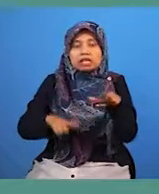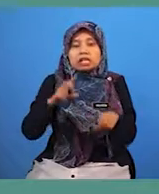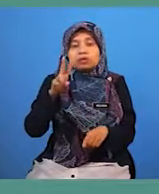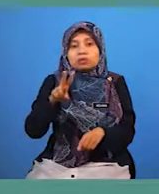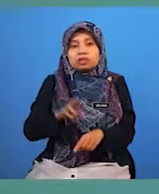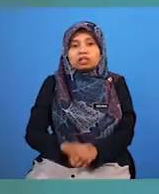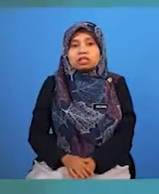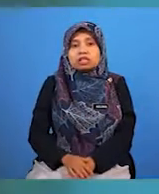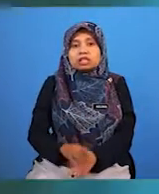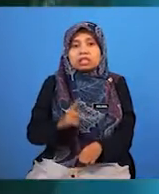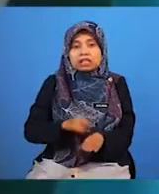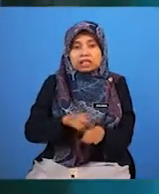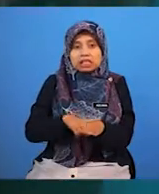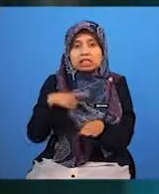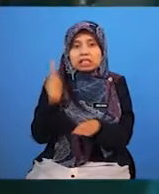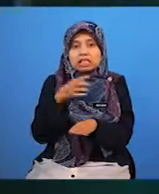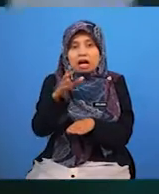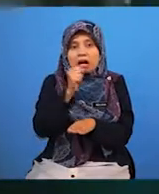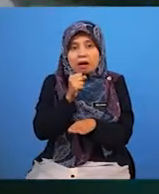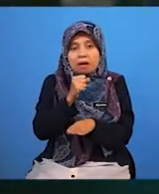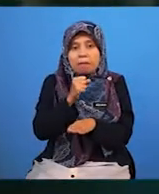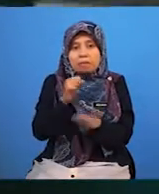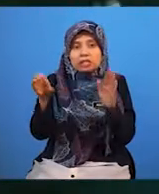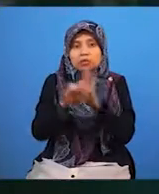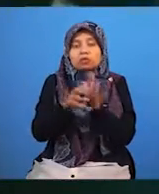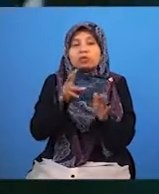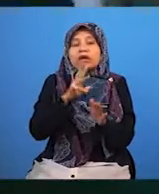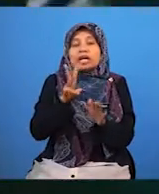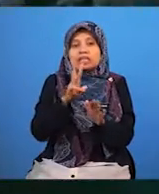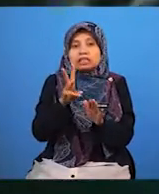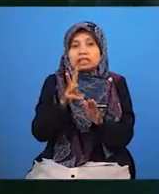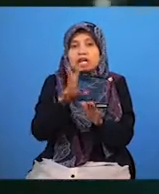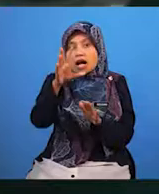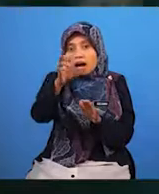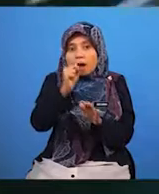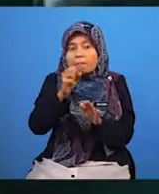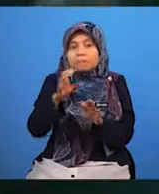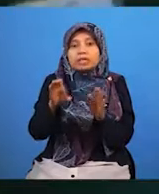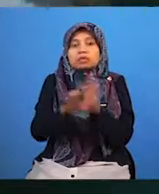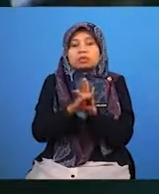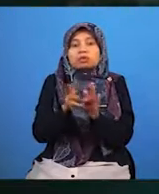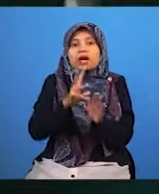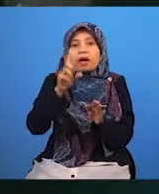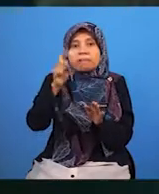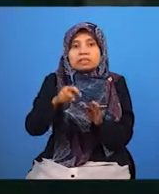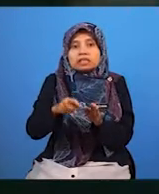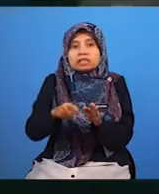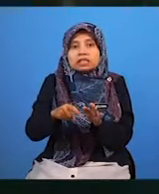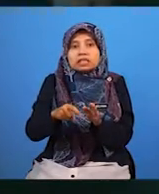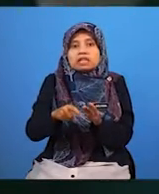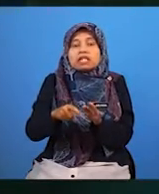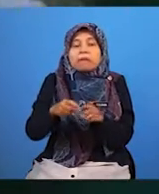bermula ketika kita ingin mengambil sampel air. Di mana pengambilan sampel air haruslah dilakukan